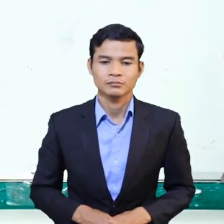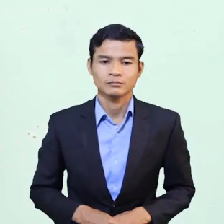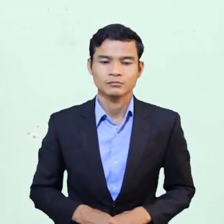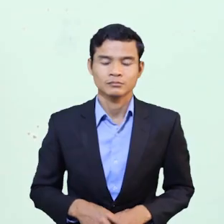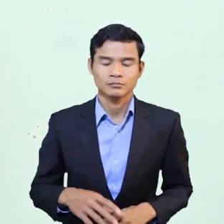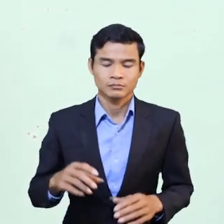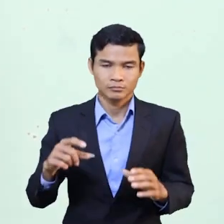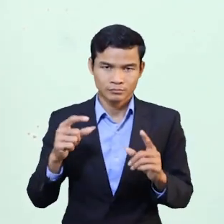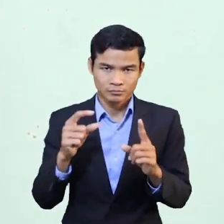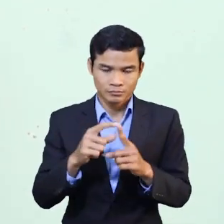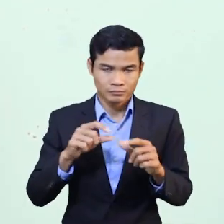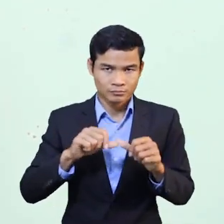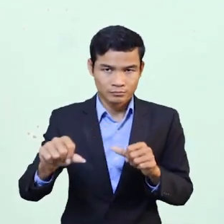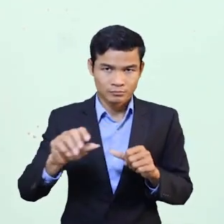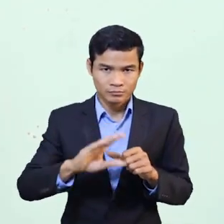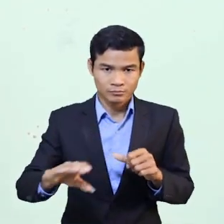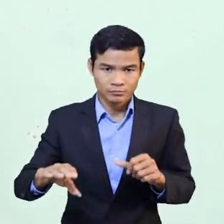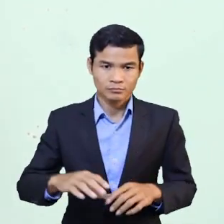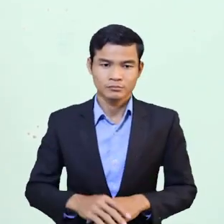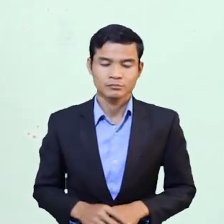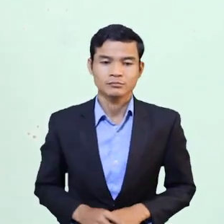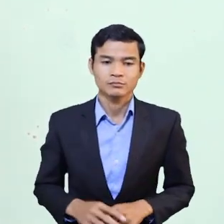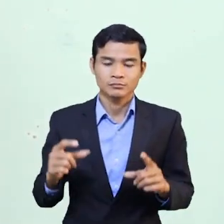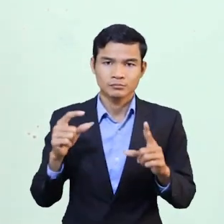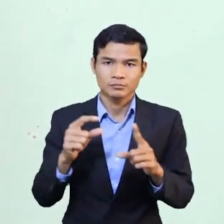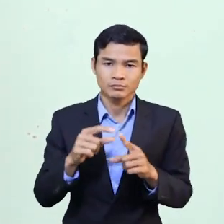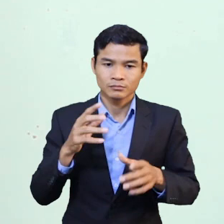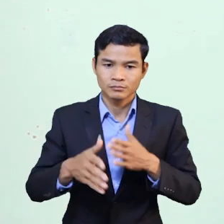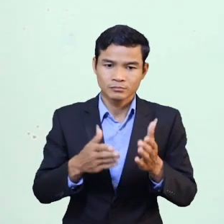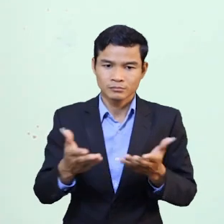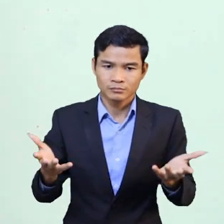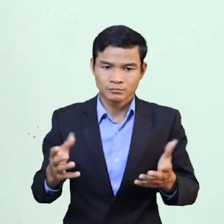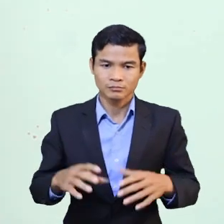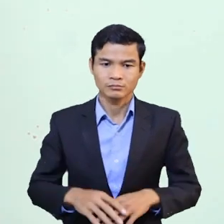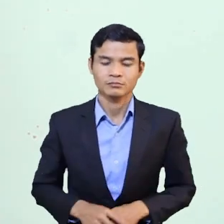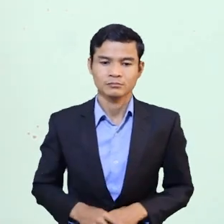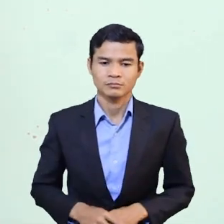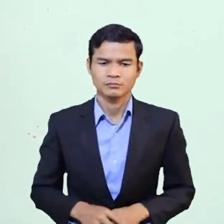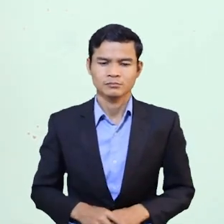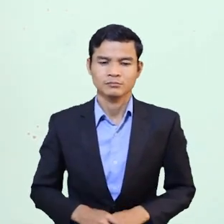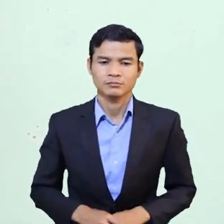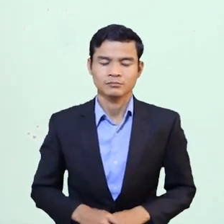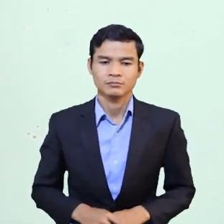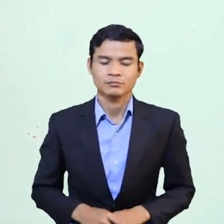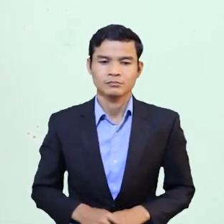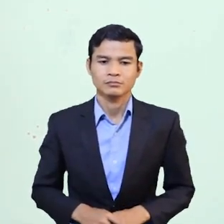cha bịa bàn to tiết con cha bịa này ăn thầm mấy con